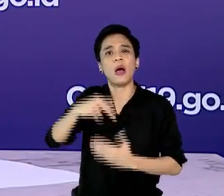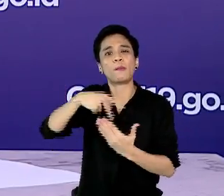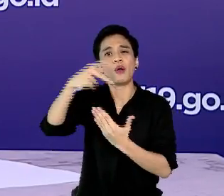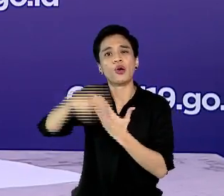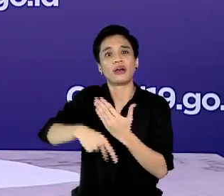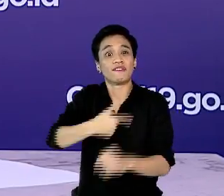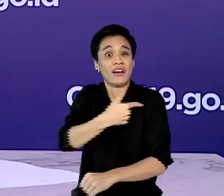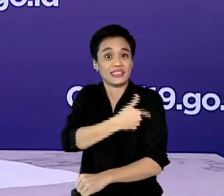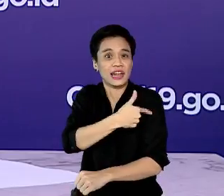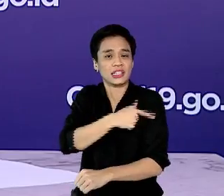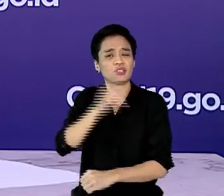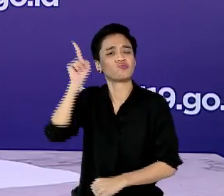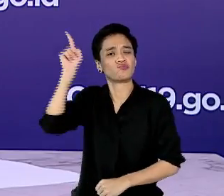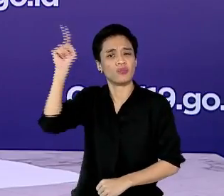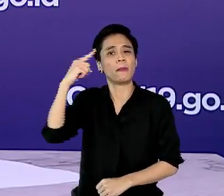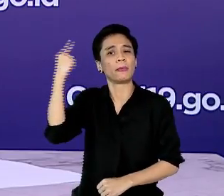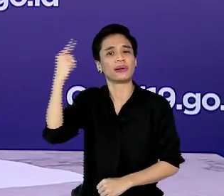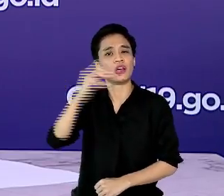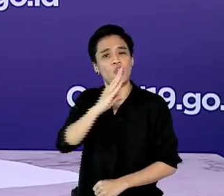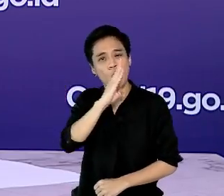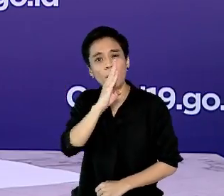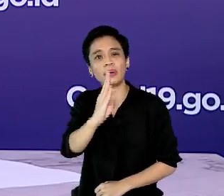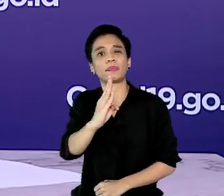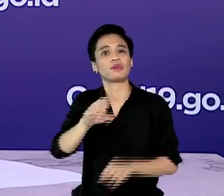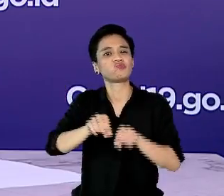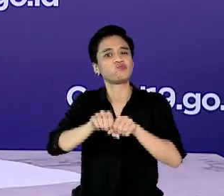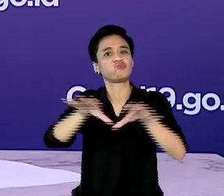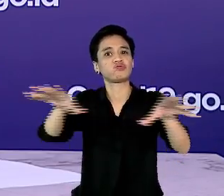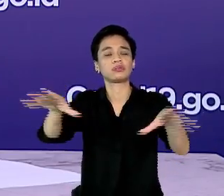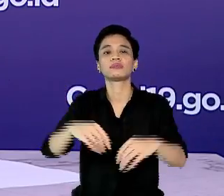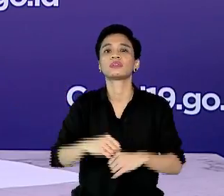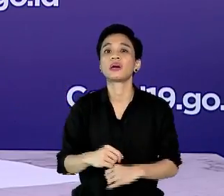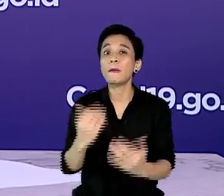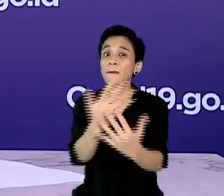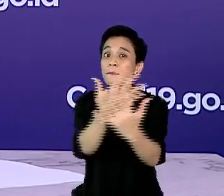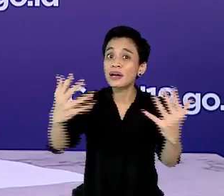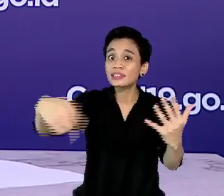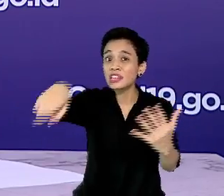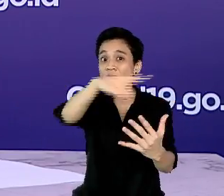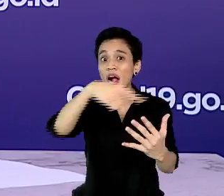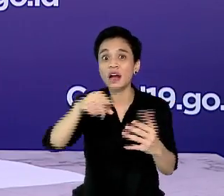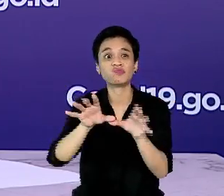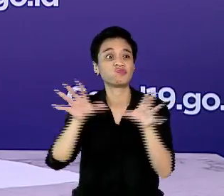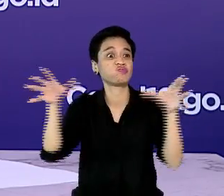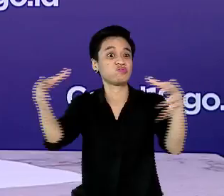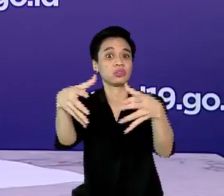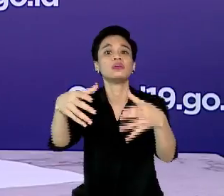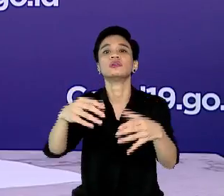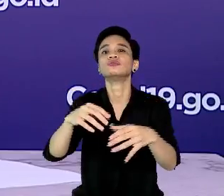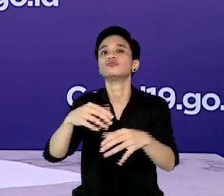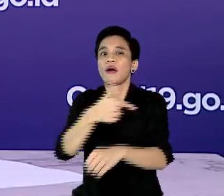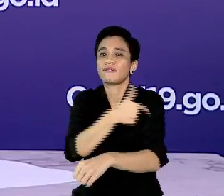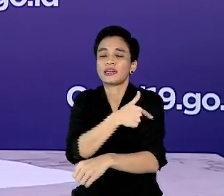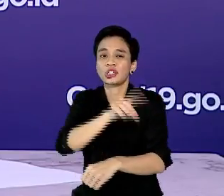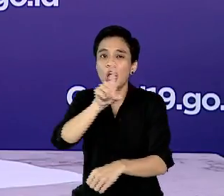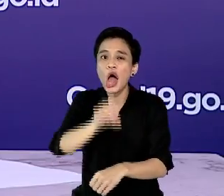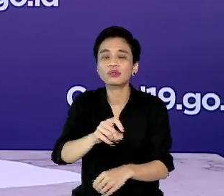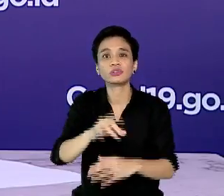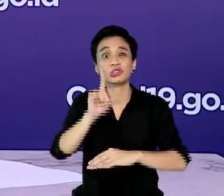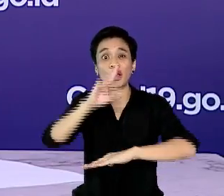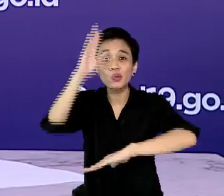vaksinasi sesuai target yang ditentukan, baik dari segi jumlah masyarakat yang divaksin maupun kecepatan vaksin per